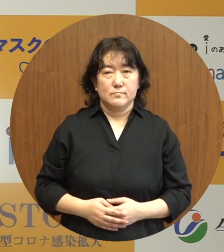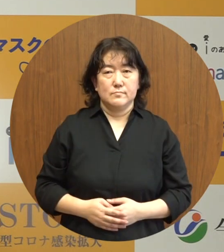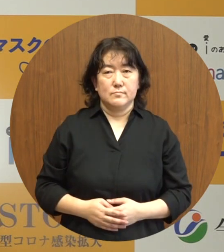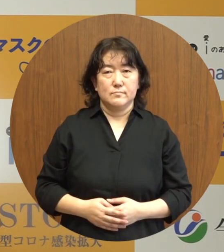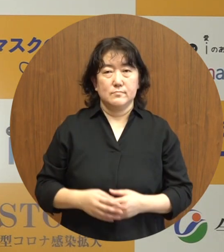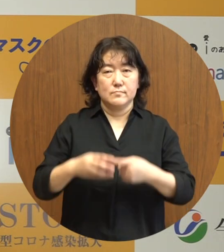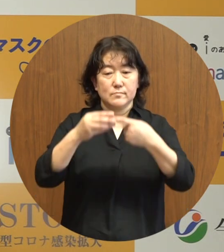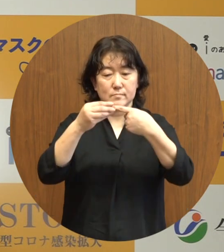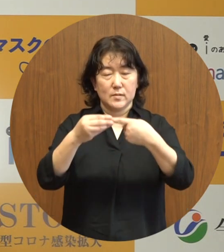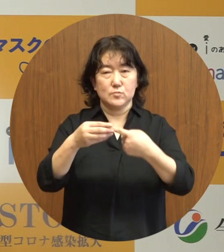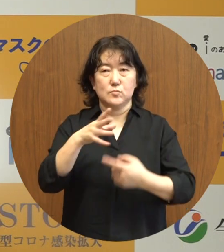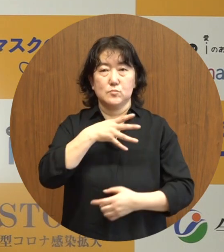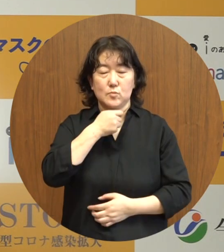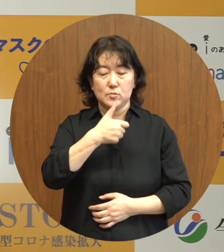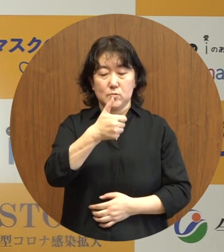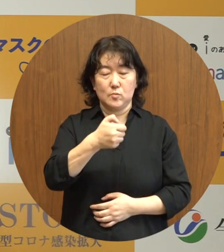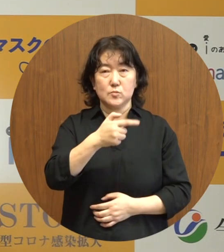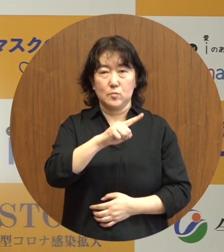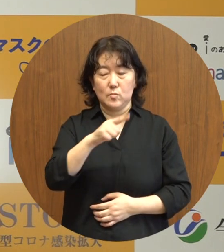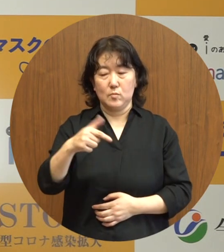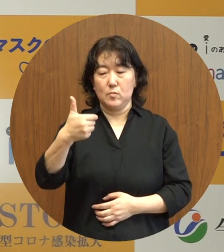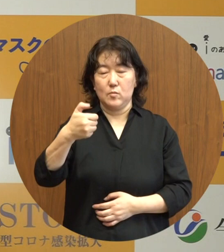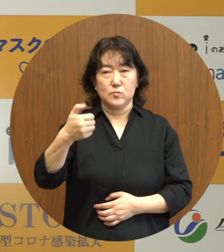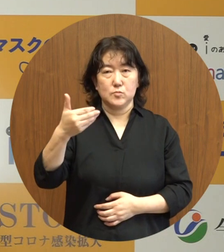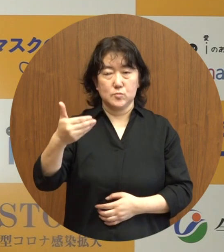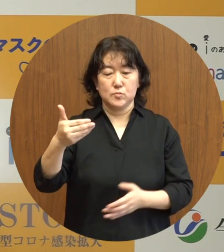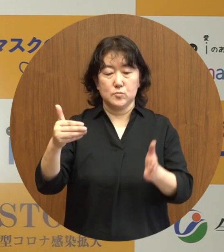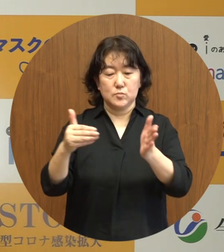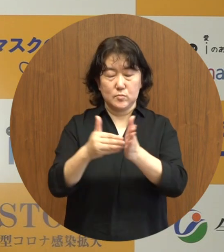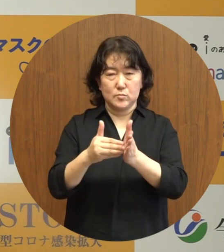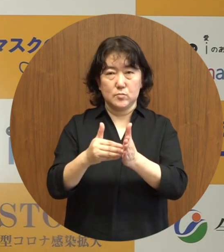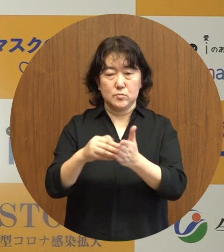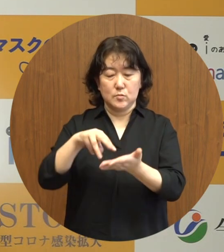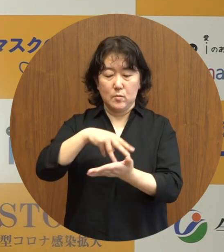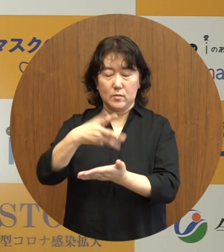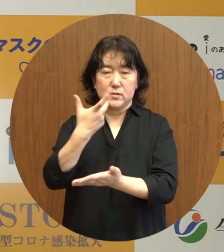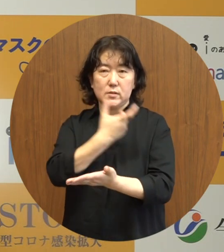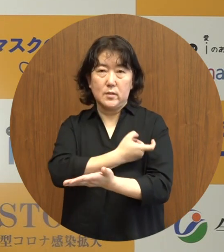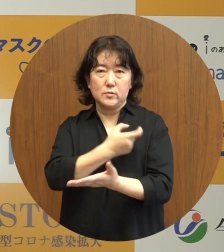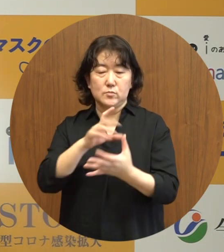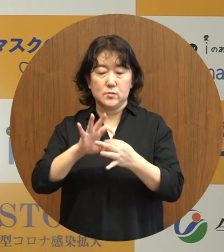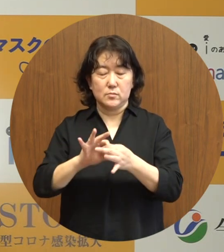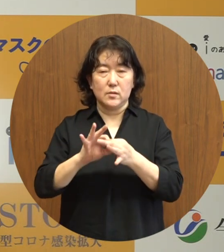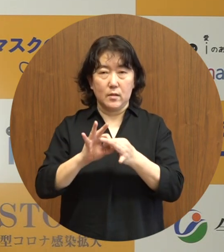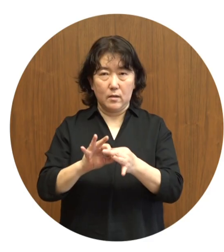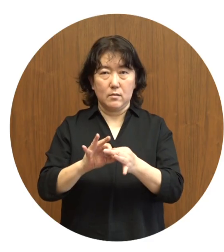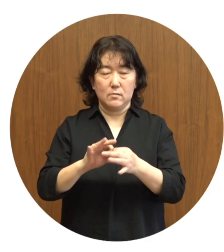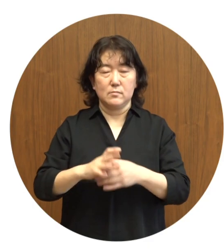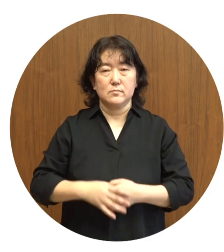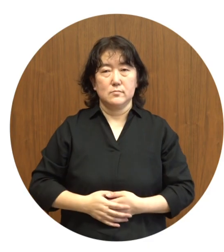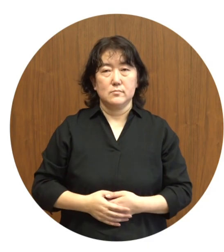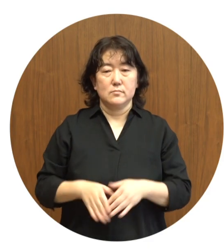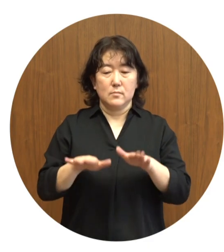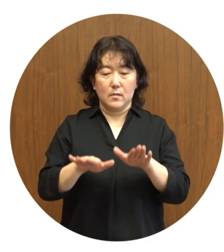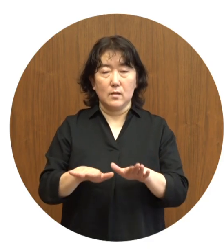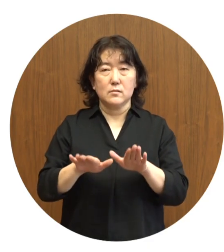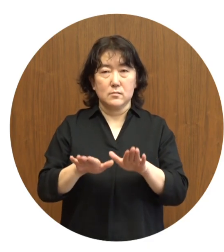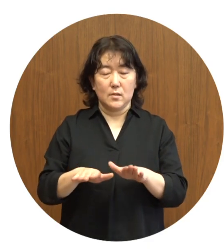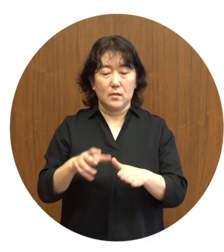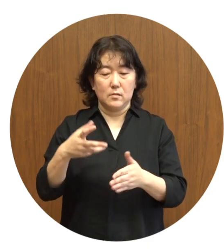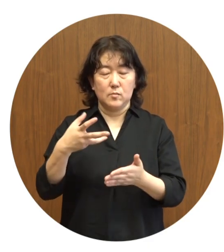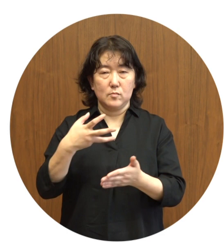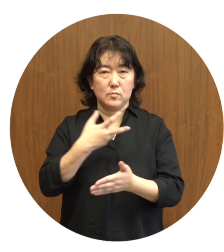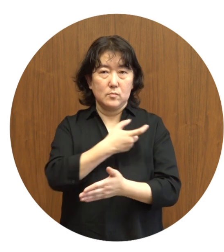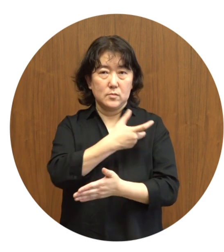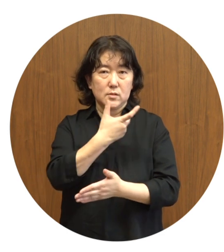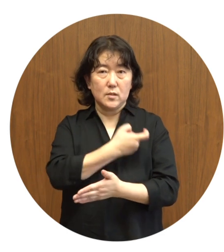まず、55歳以上59歳以下の方へのワクチン接種についてです。現在のワクチンの